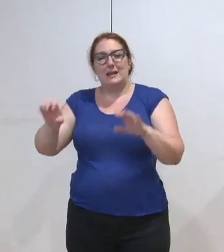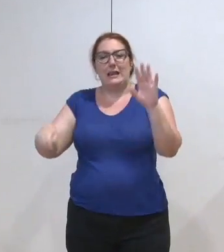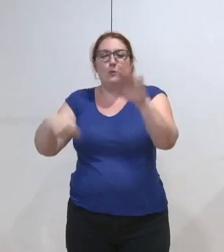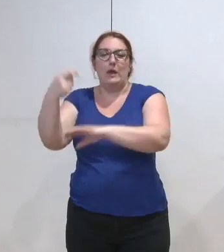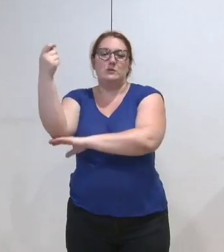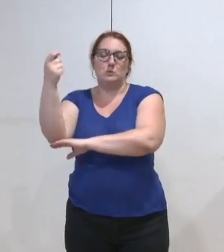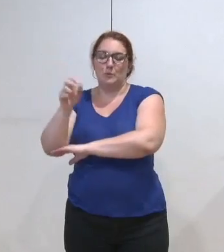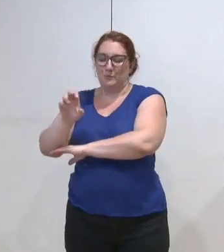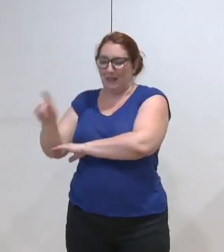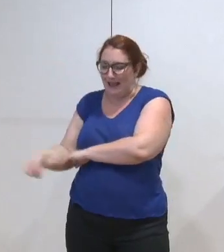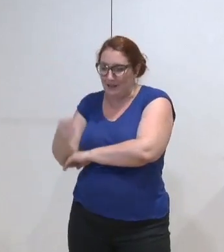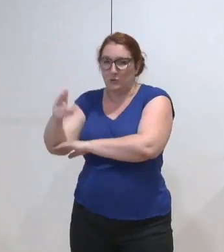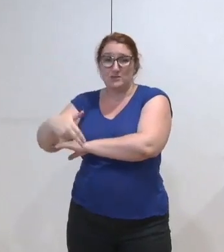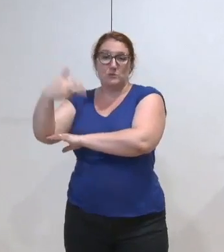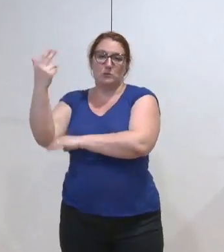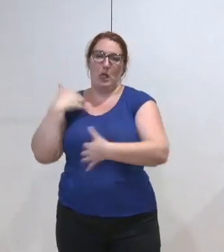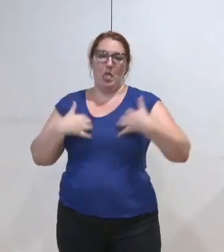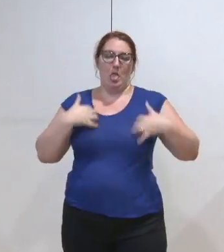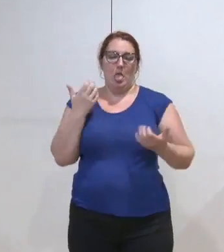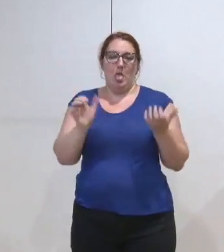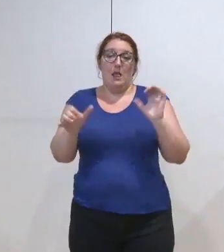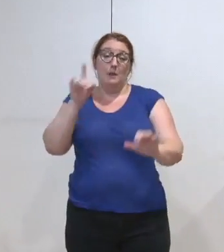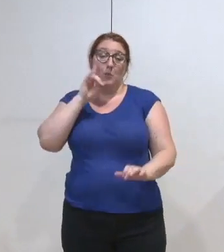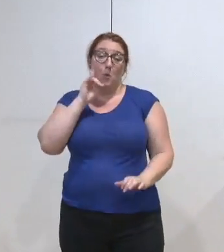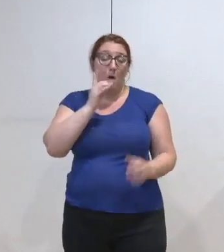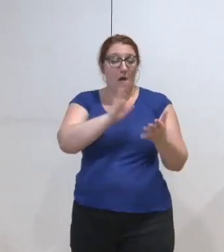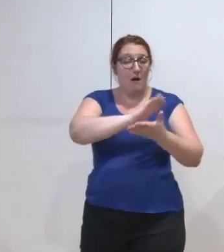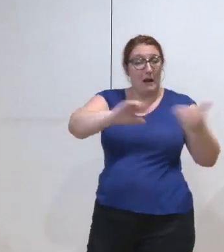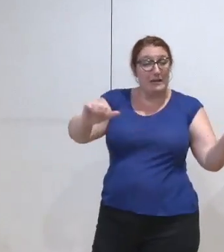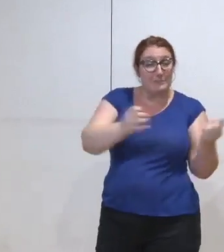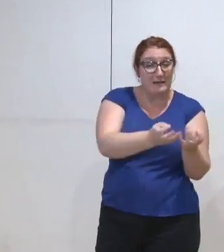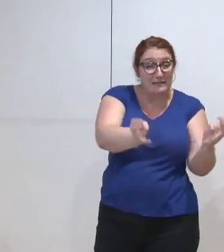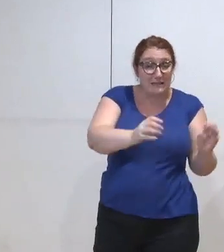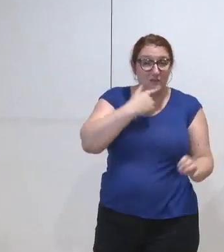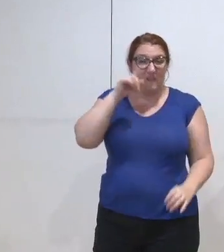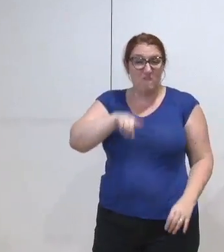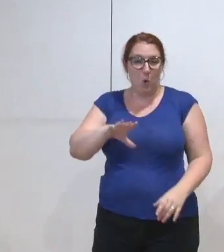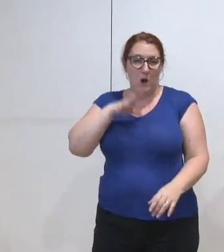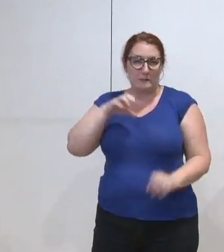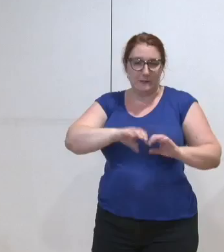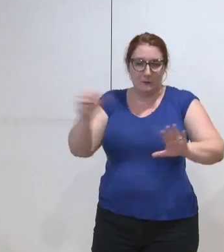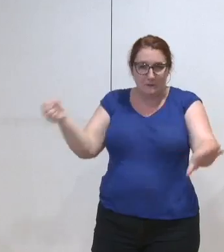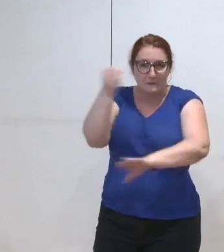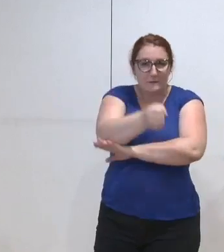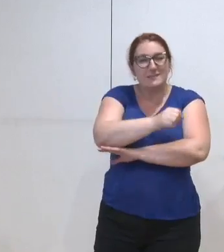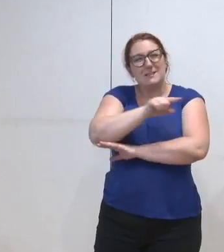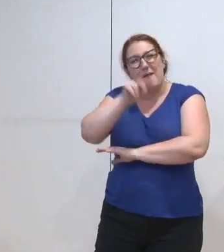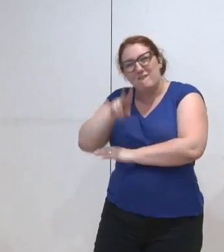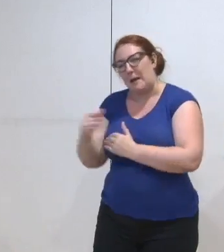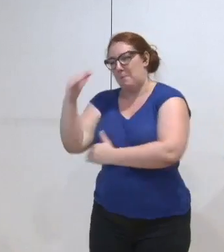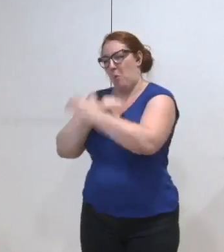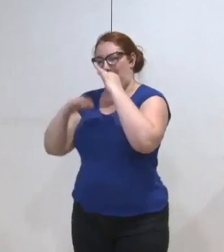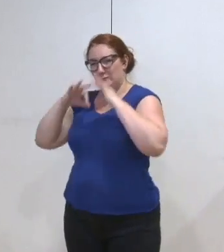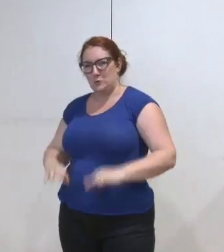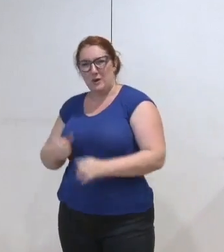parce que classe passerelle veut dire un enseignant c'est pas une vraie classe comme avec les programmes scolaires hein même si on peut difficile de